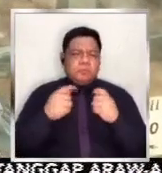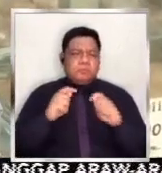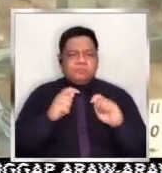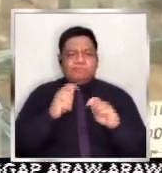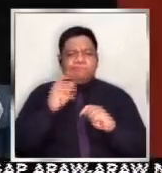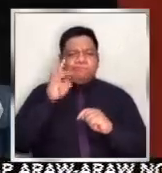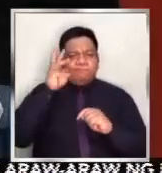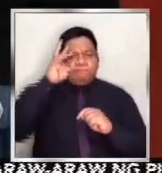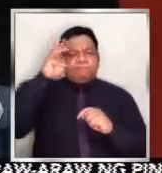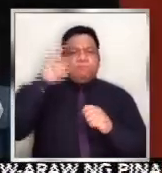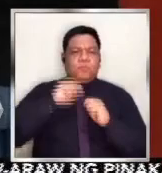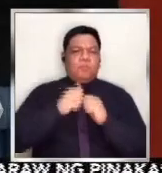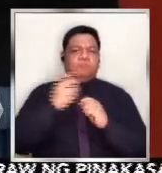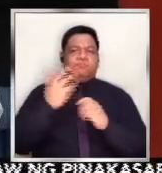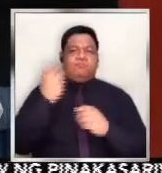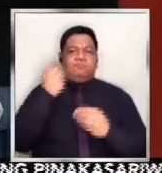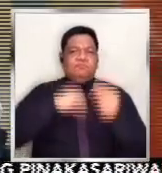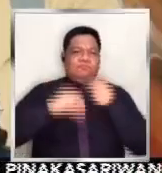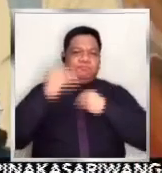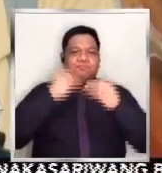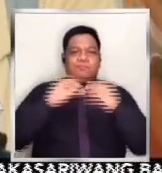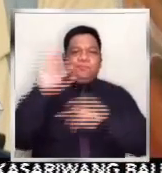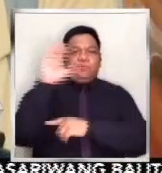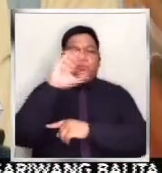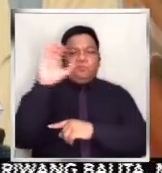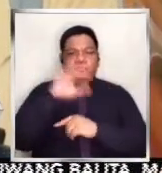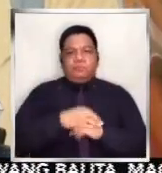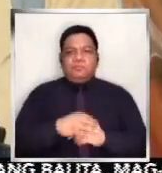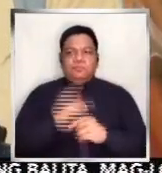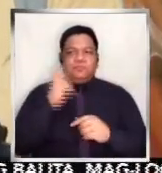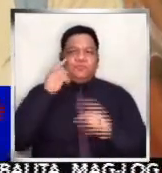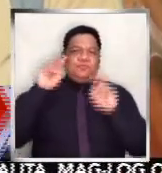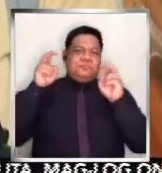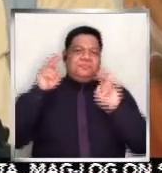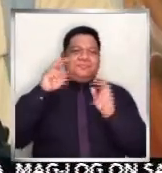Buena. Magkaroon lang ng spirit of Christmas.